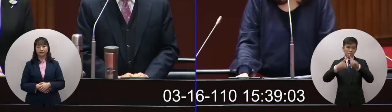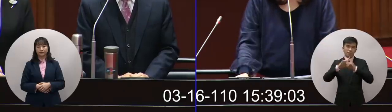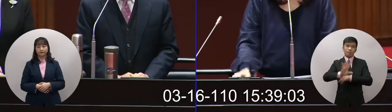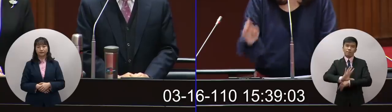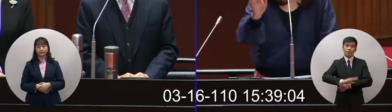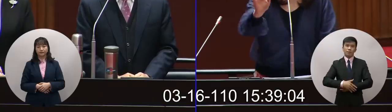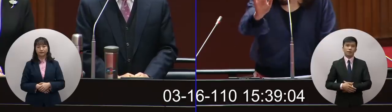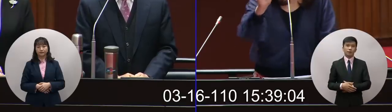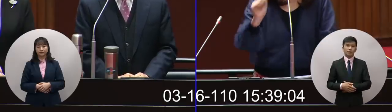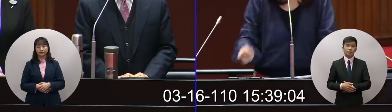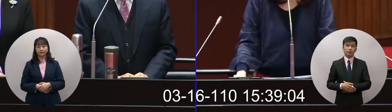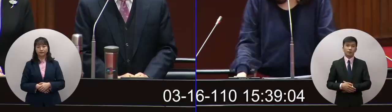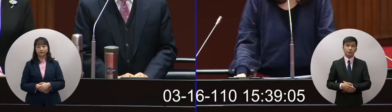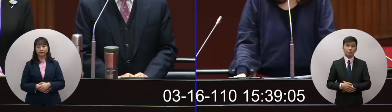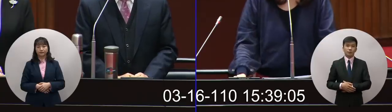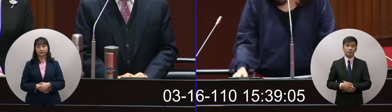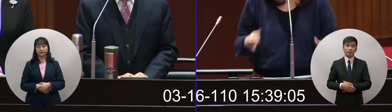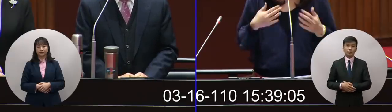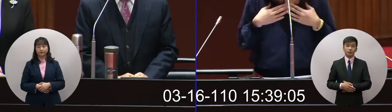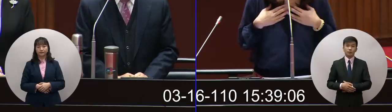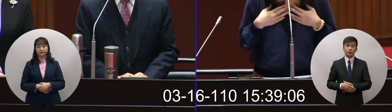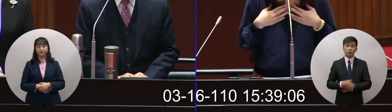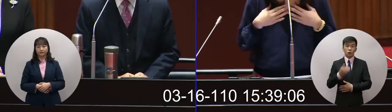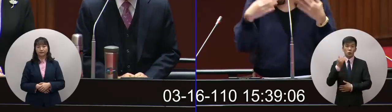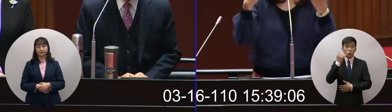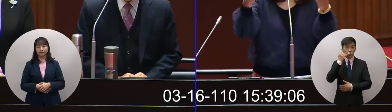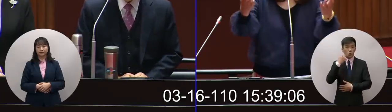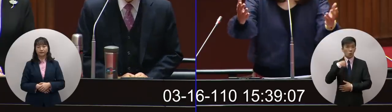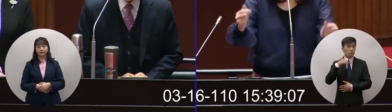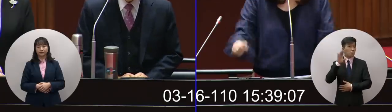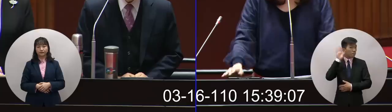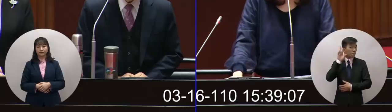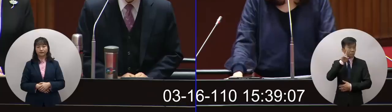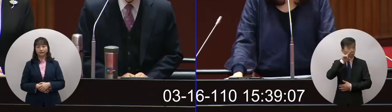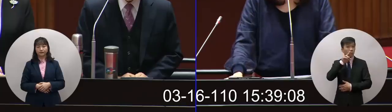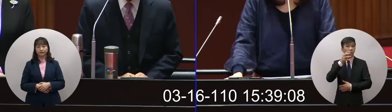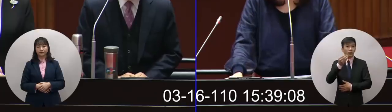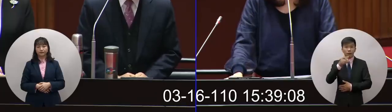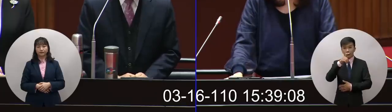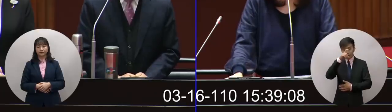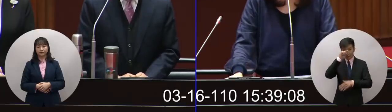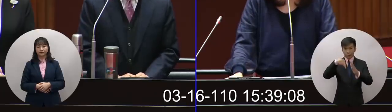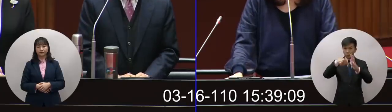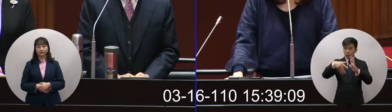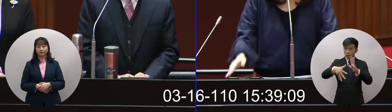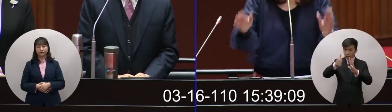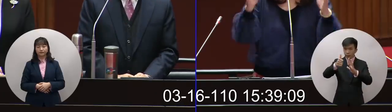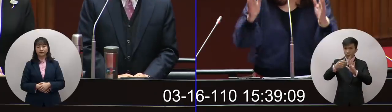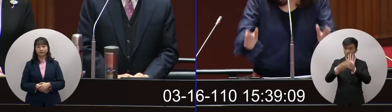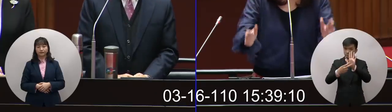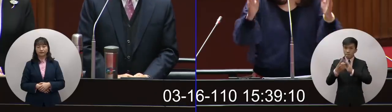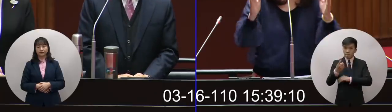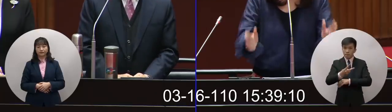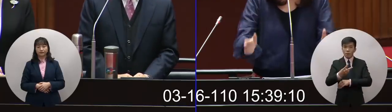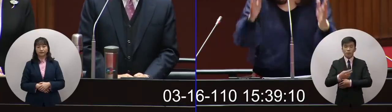仇恨。首先刚刚我如果没有听错的话，我想请院长再次的重申，就